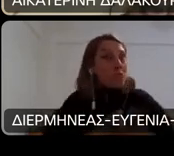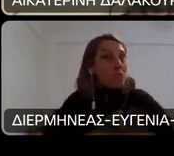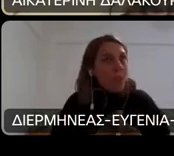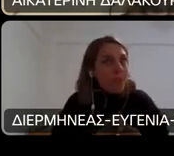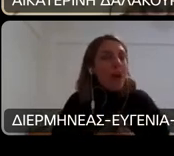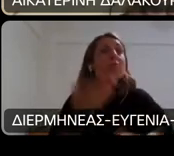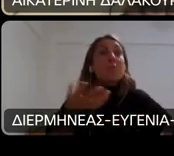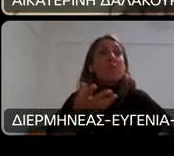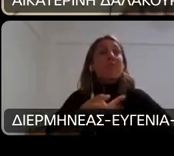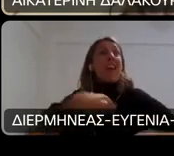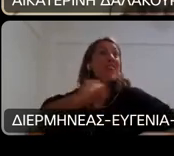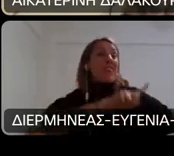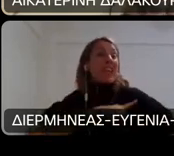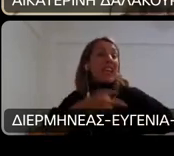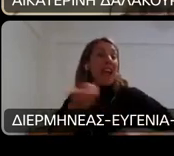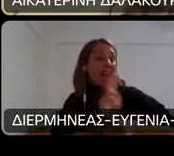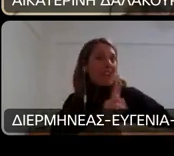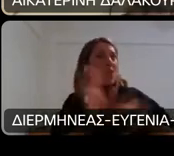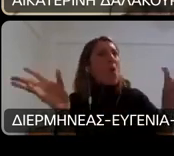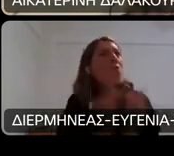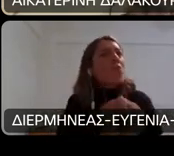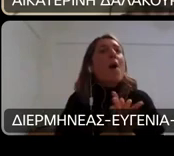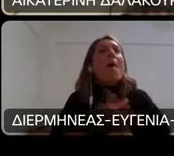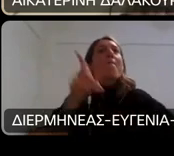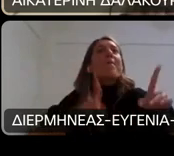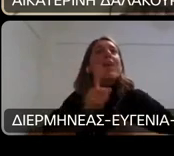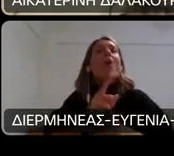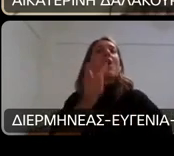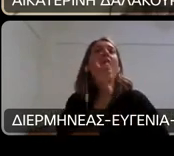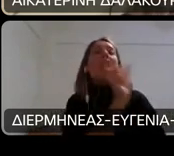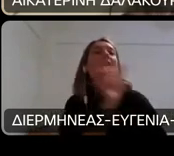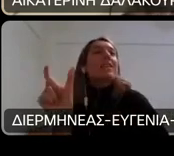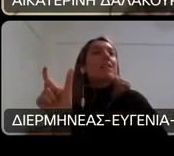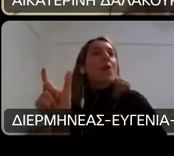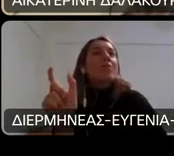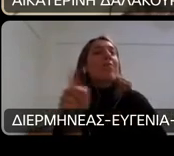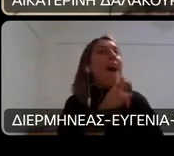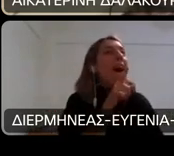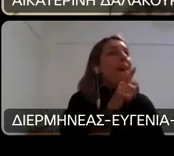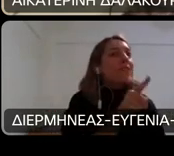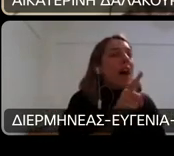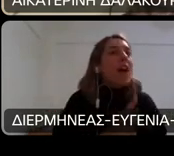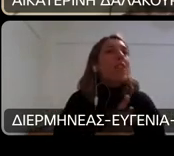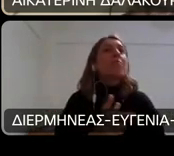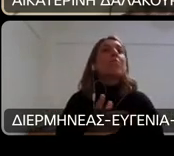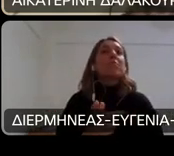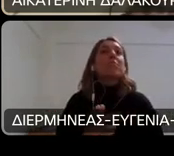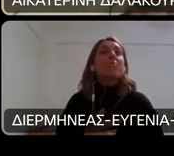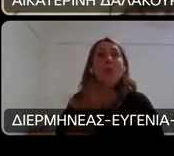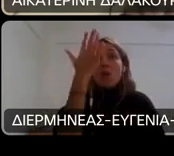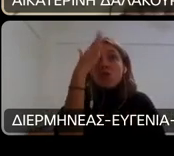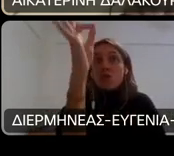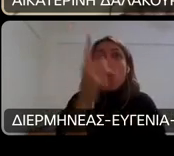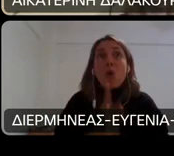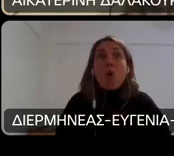κλπ. Έγγραφα για τη χρήση κάποιων γλωσσικών τύπων που επιδίωκαν να καταστήσουν ορατό και